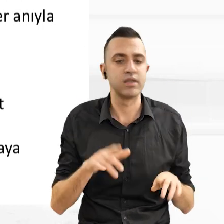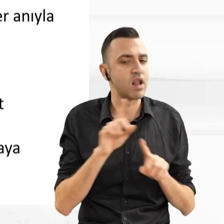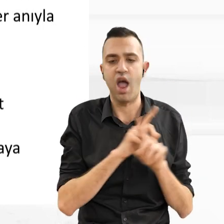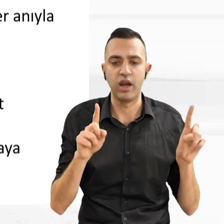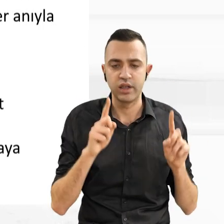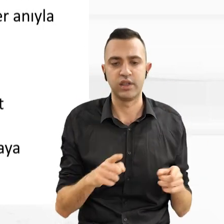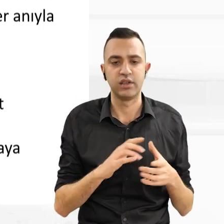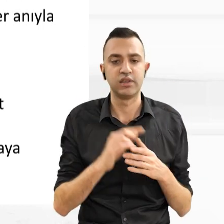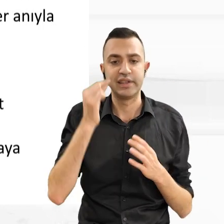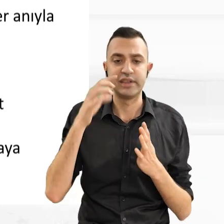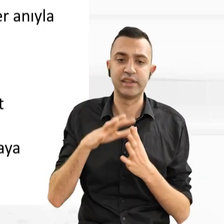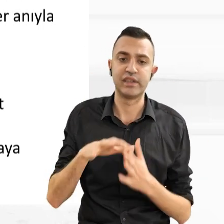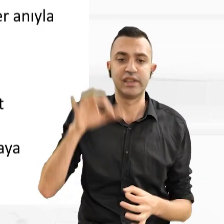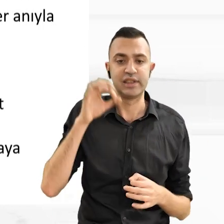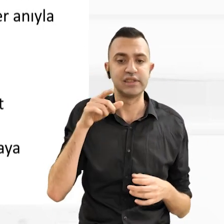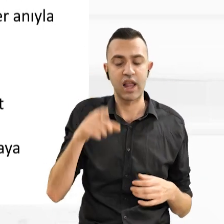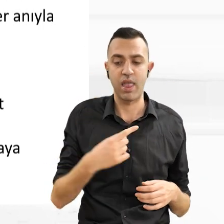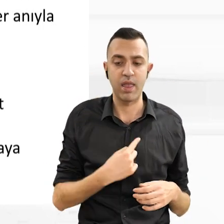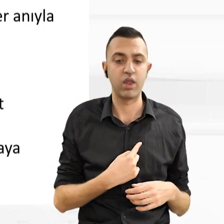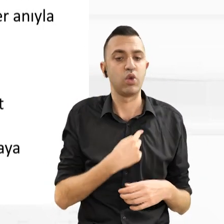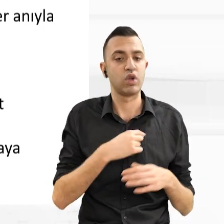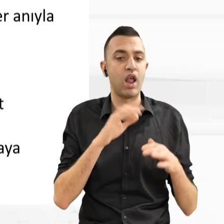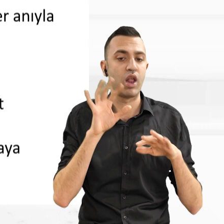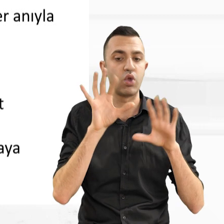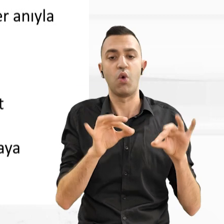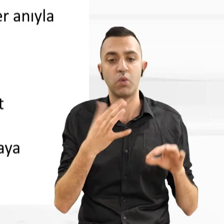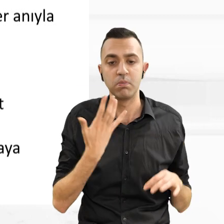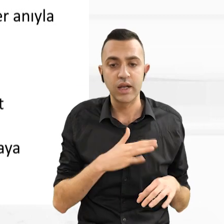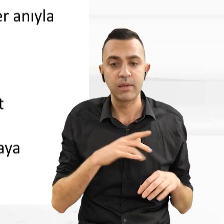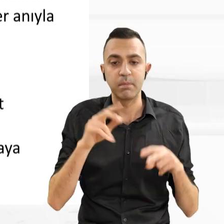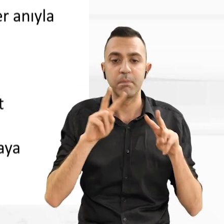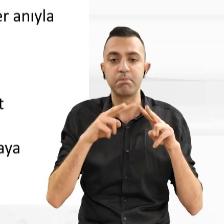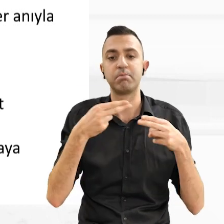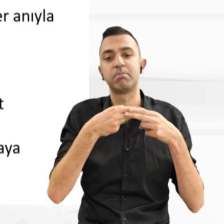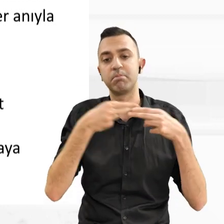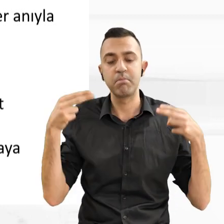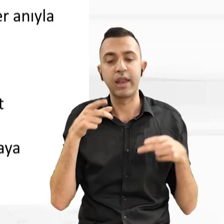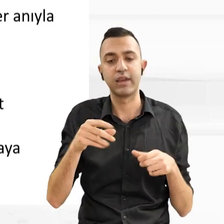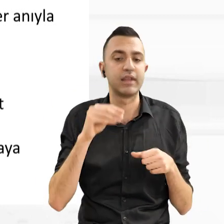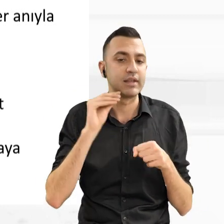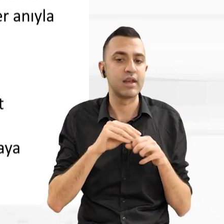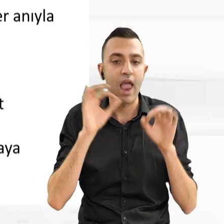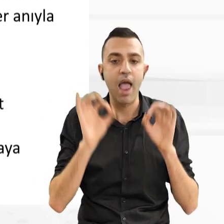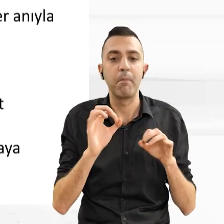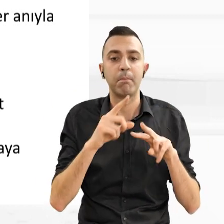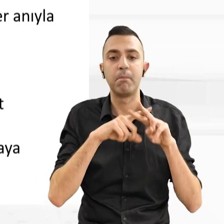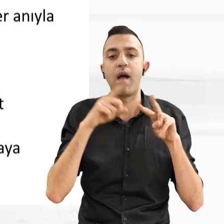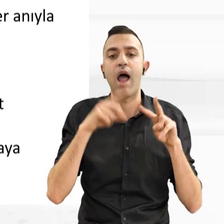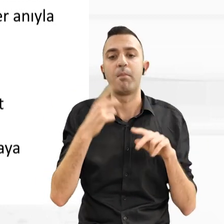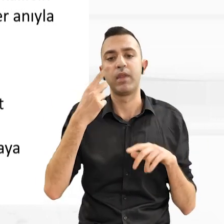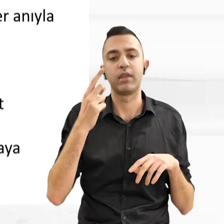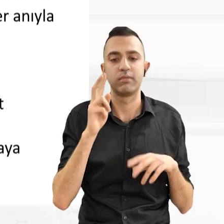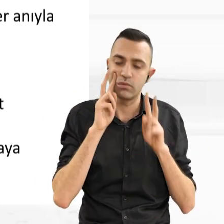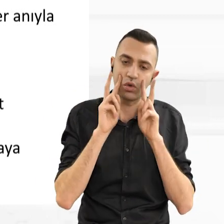Hayır bu insanların duygularına dokunmak istiyorsan metinlerdeki kahramanların yaşadıkları olaylara helaliyle tanıklık